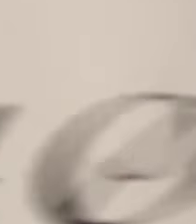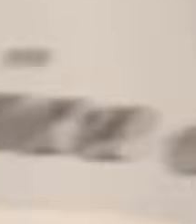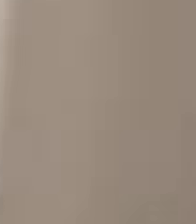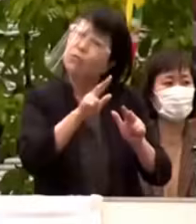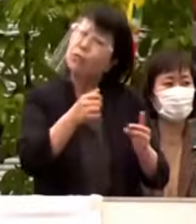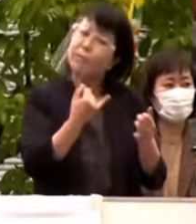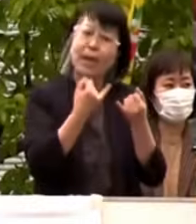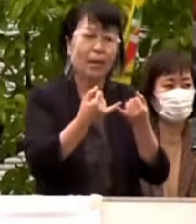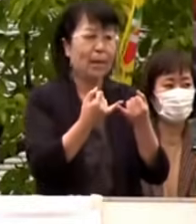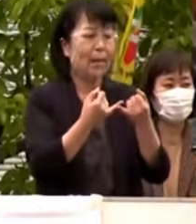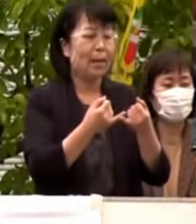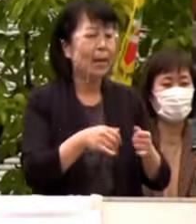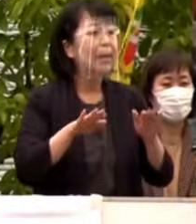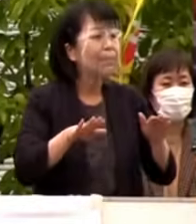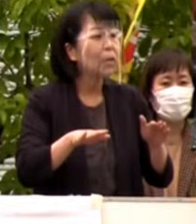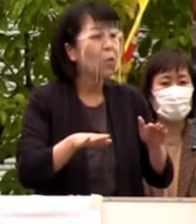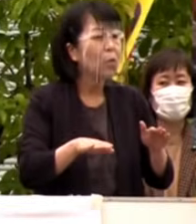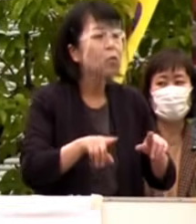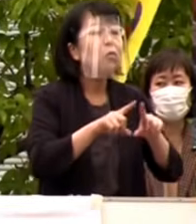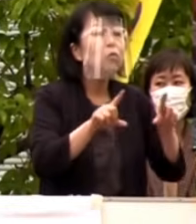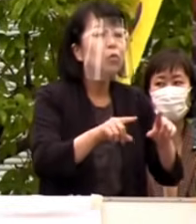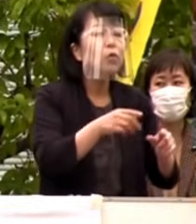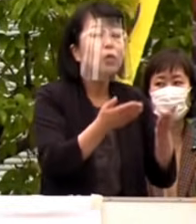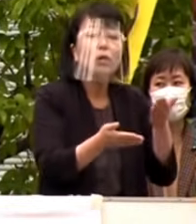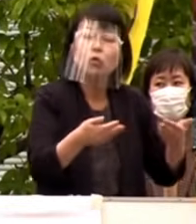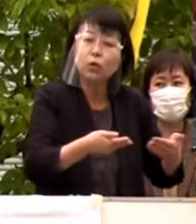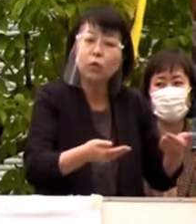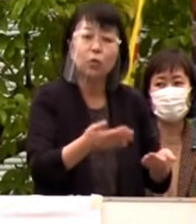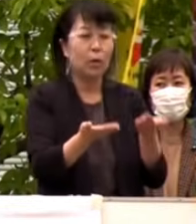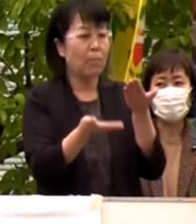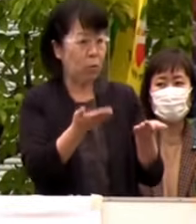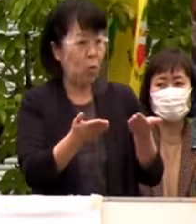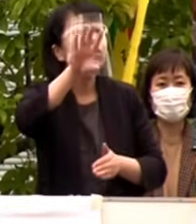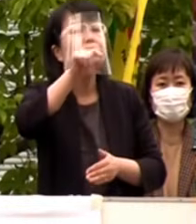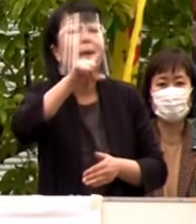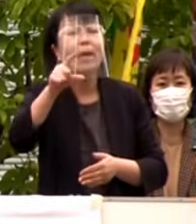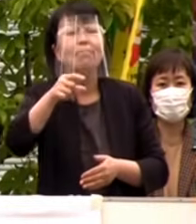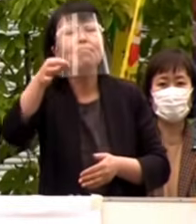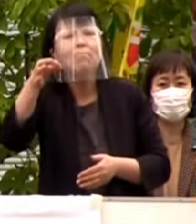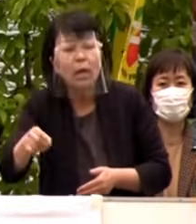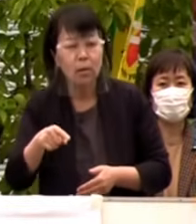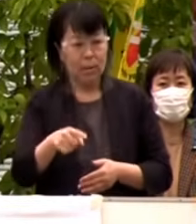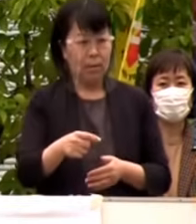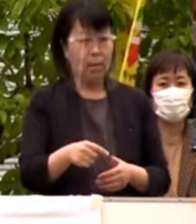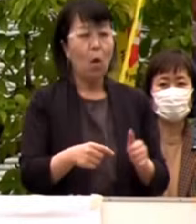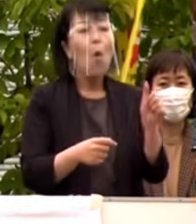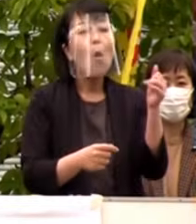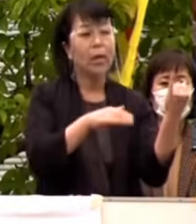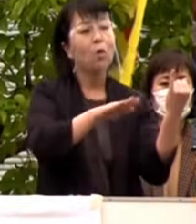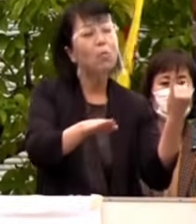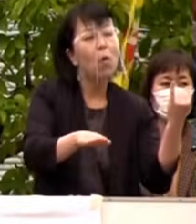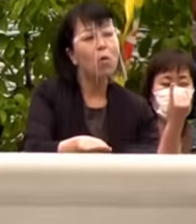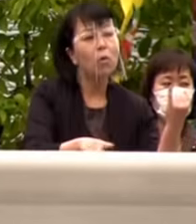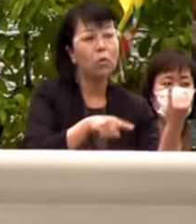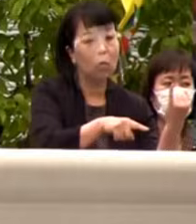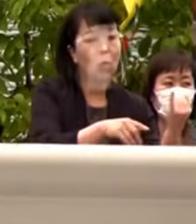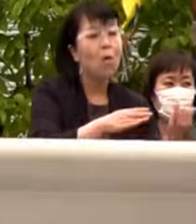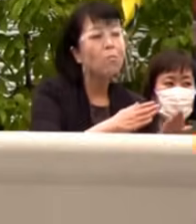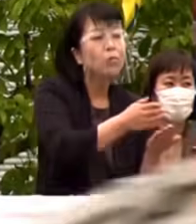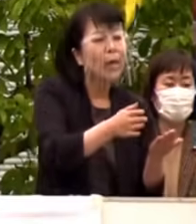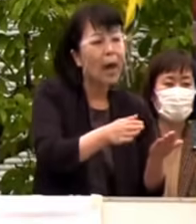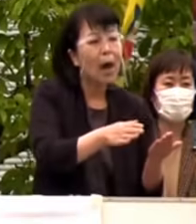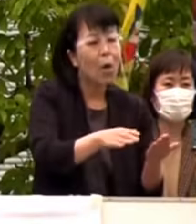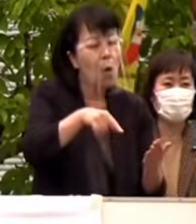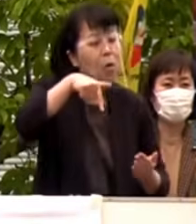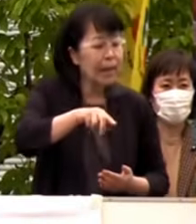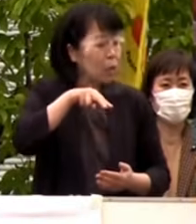一般の業種と比べると月10万円も賃金が低い女子供の領域と、この分野を下に見る